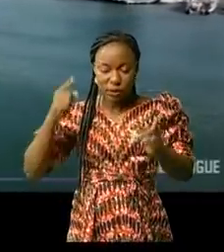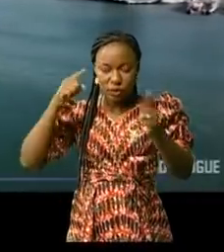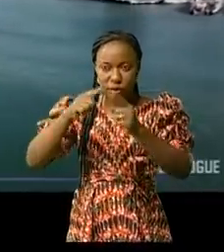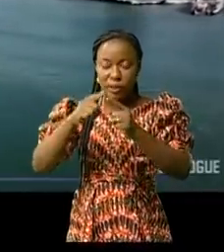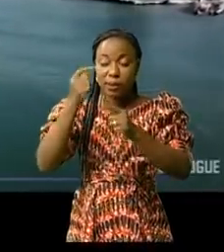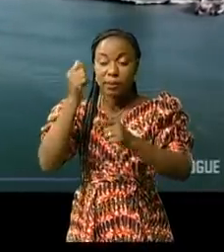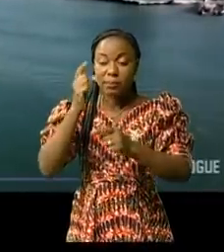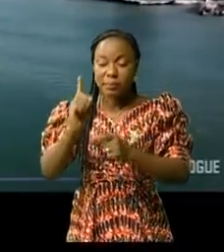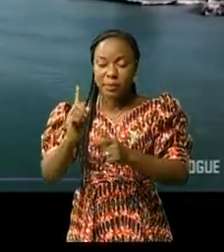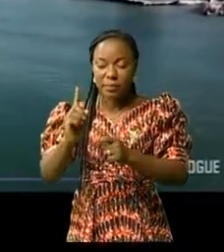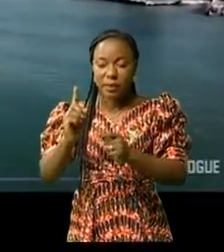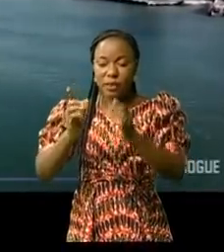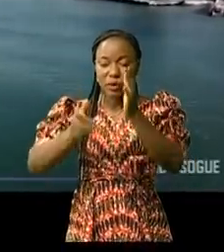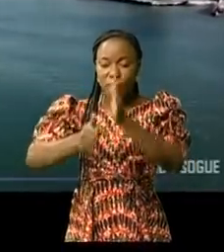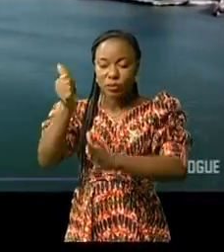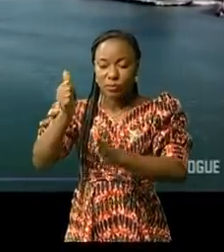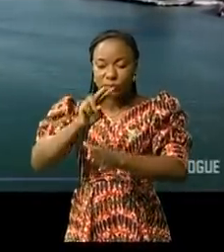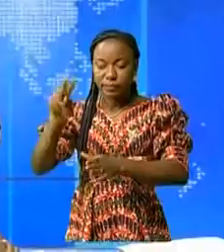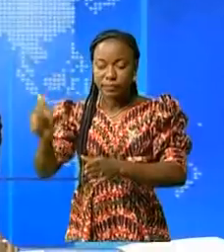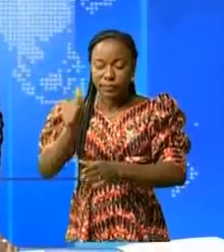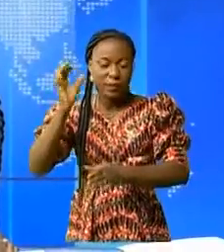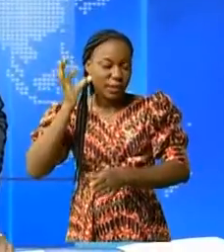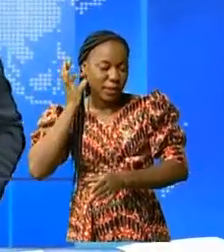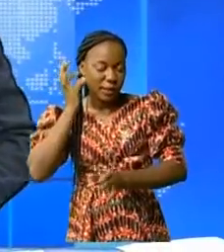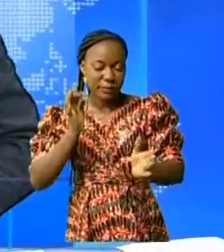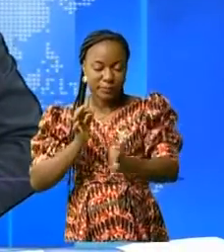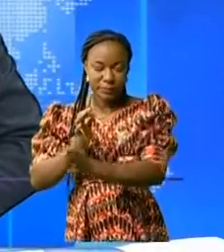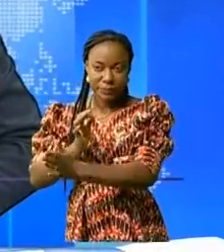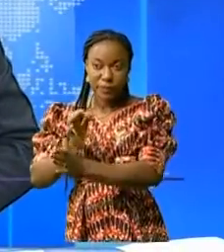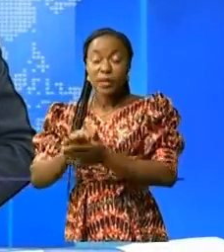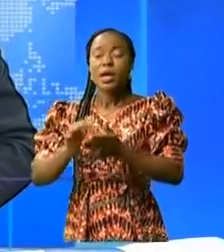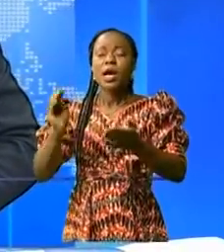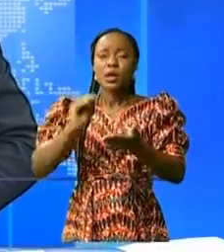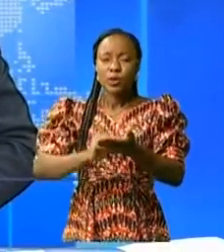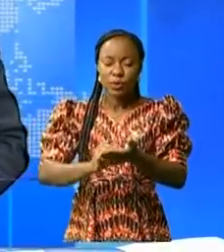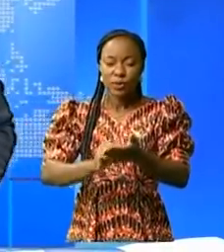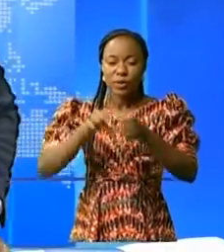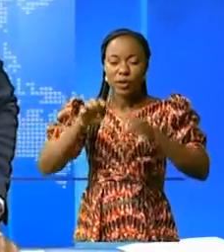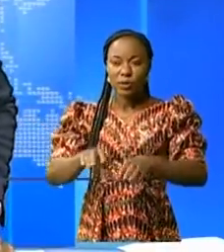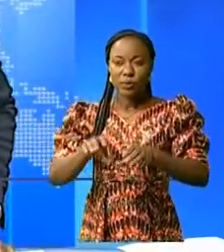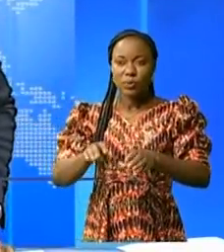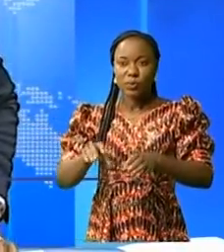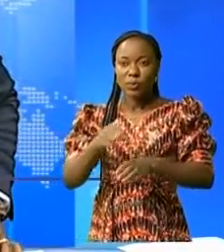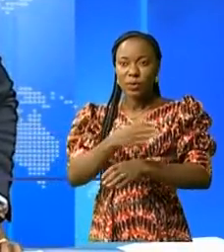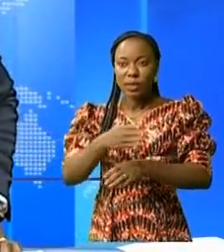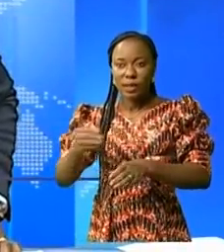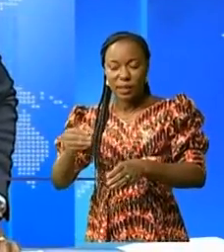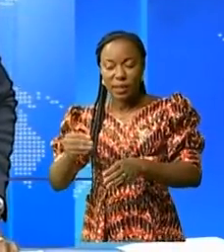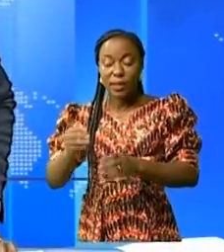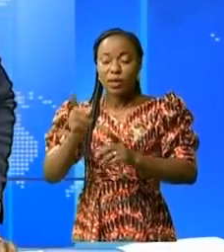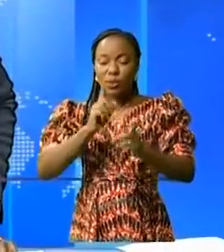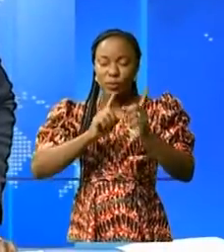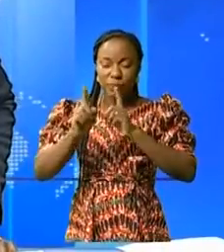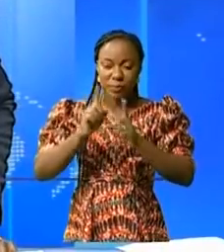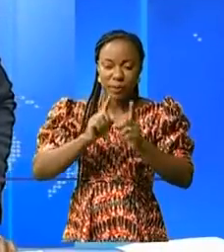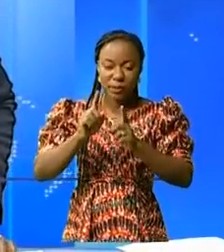1er octobre 2021 nairobi et parlons de cette bilatérales rdc rc et c'est le ministre provincial